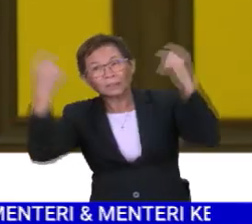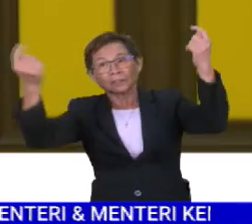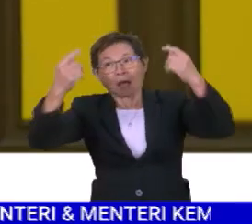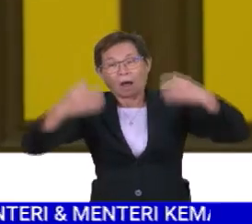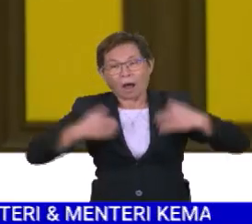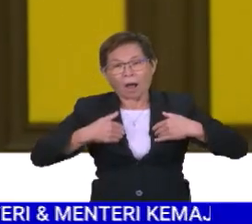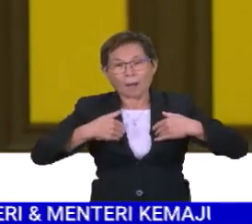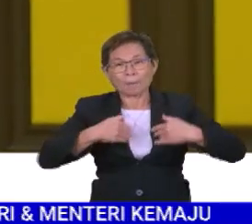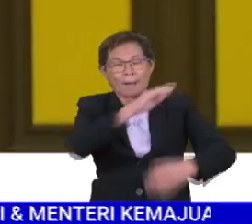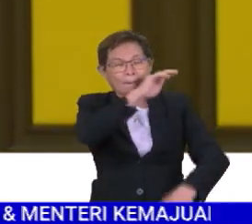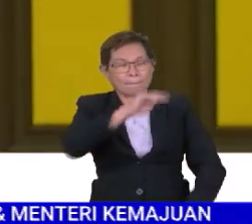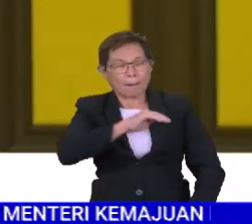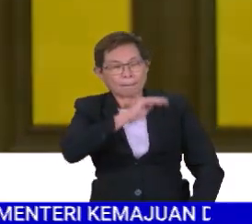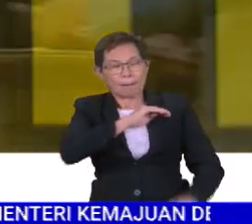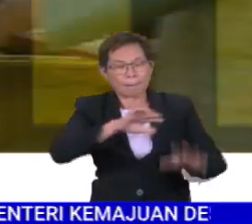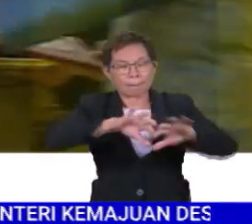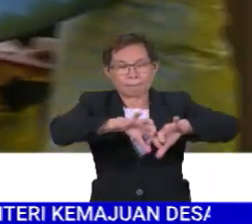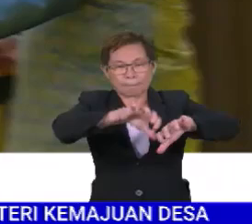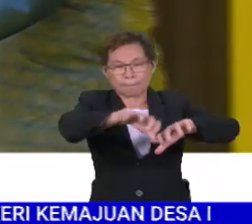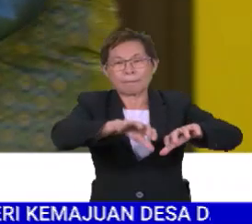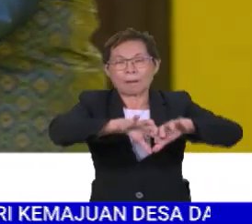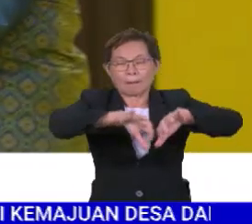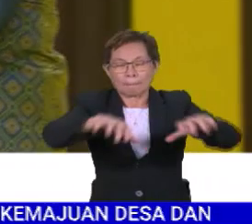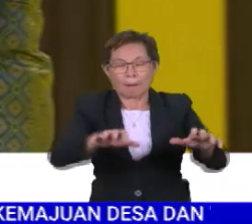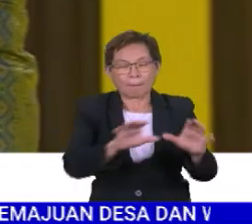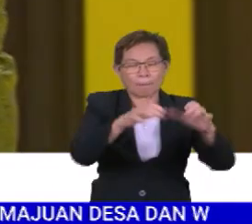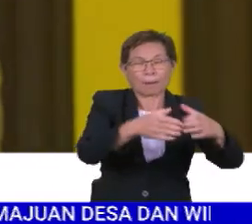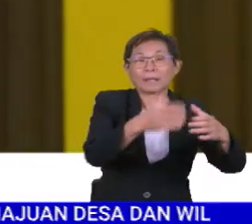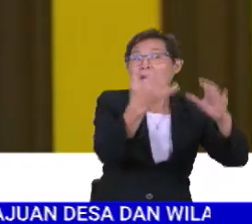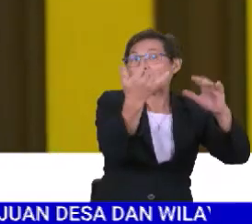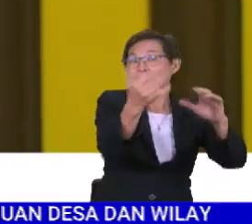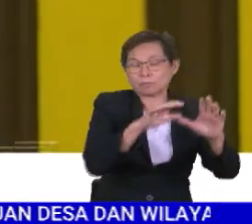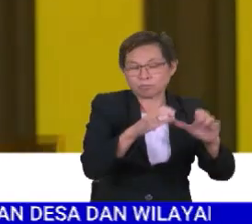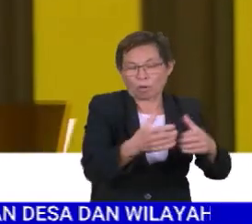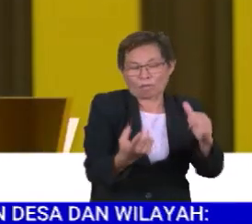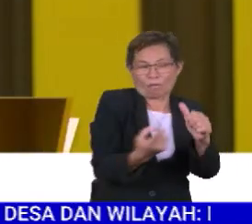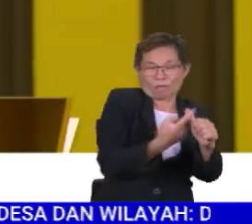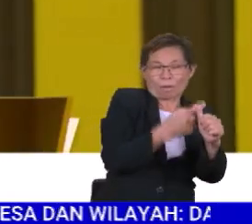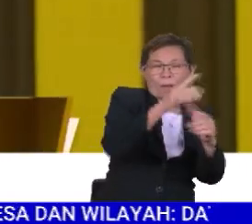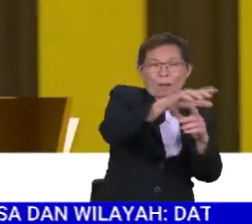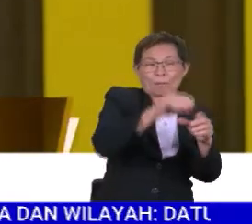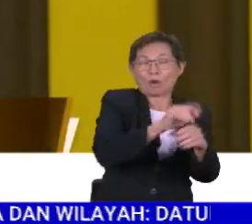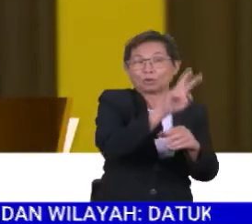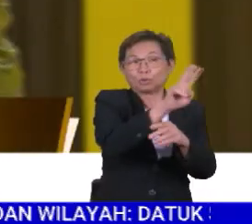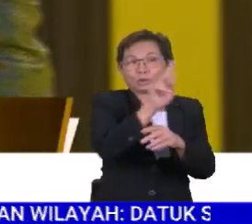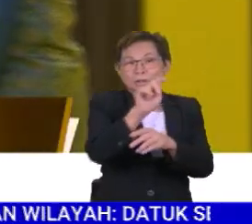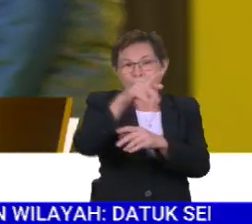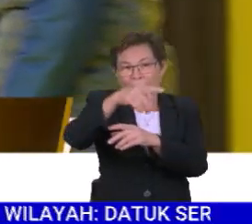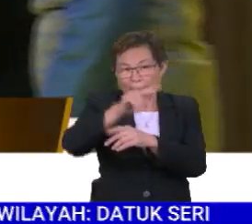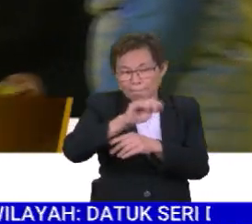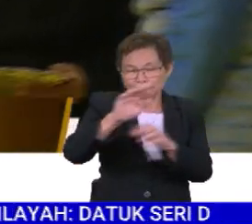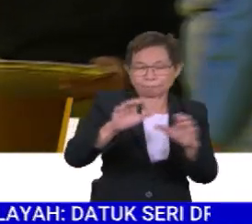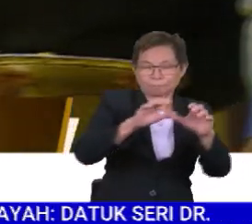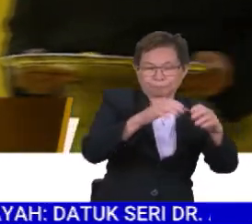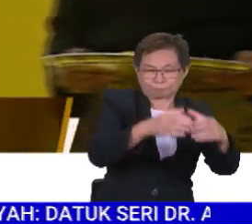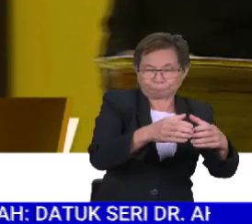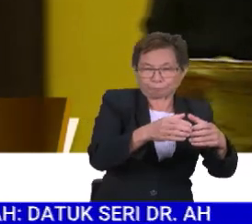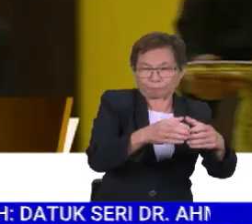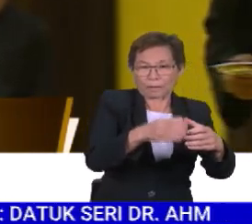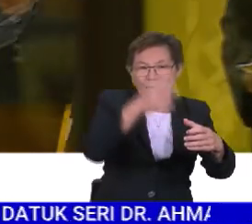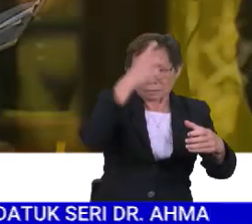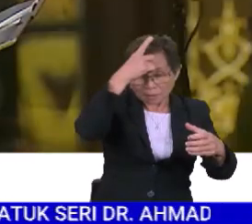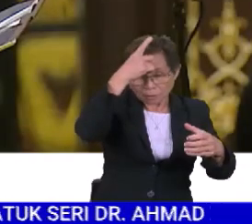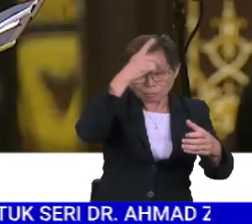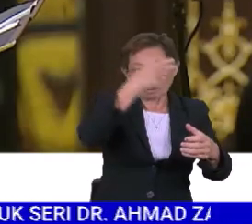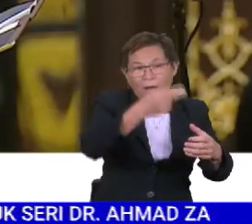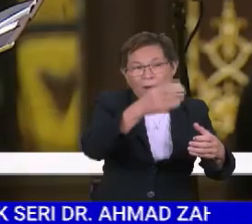diadakan dengan barisan menteri dibahagikan kepada 6 kumpulan. Kumpulan pertama melibatkan 2 timbalan Perdana Menteri iaitu Datuk